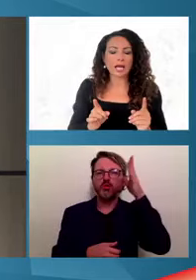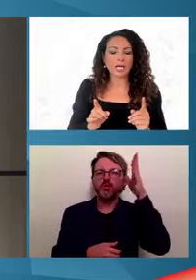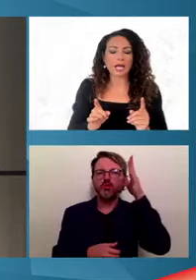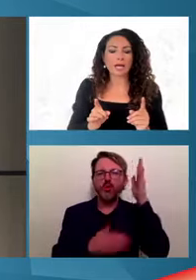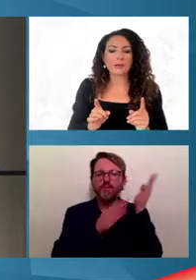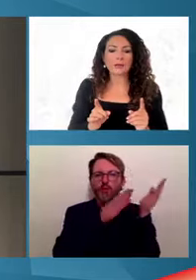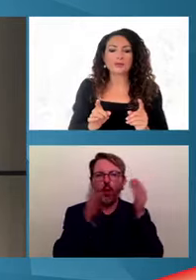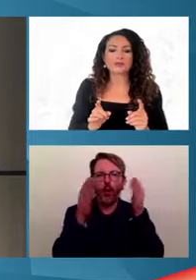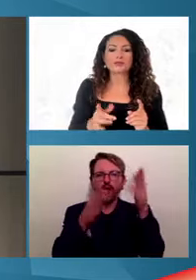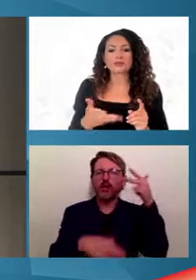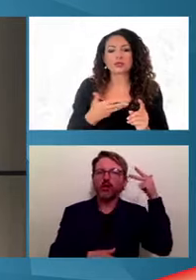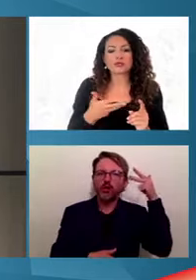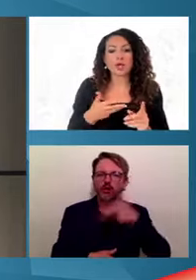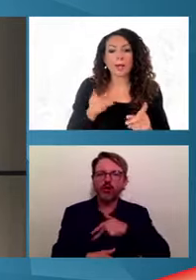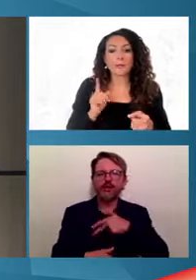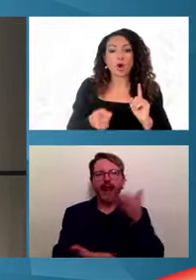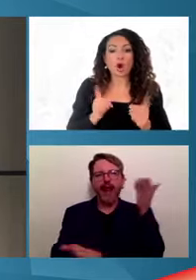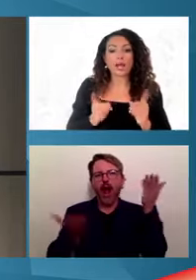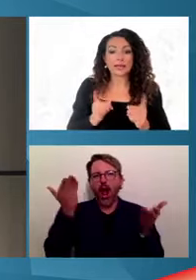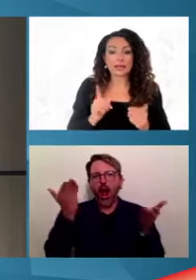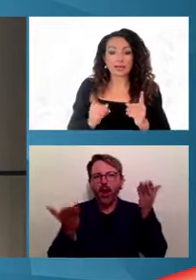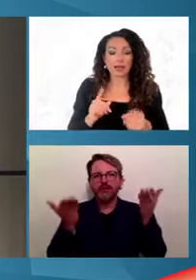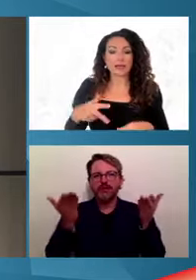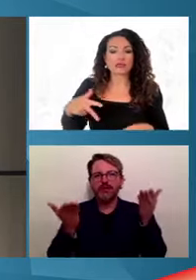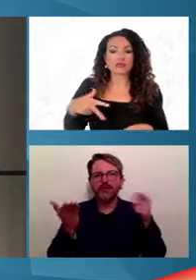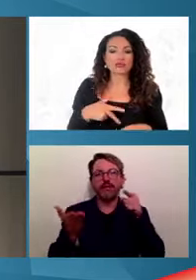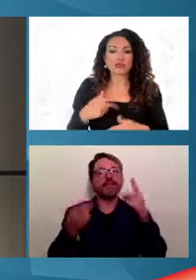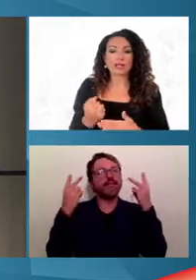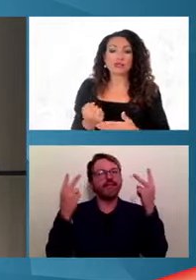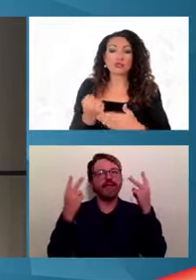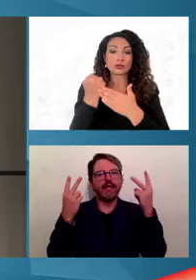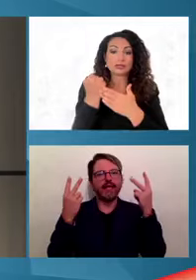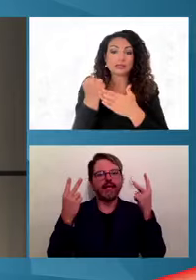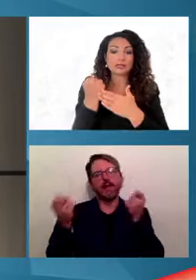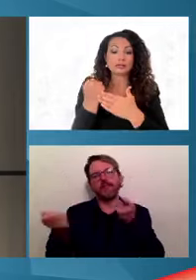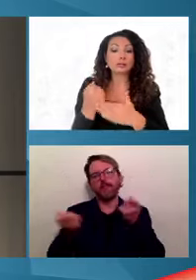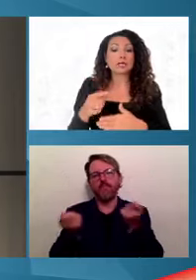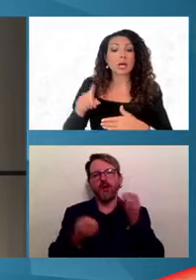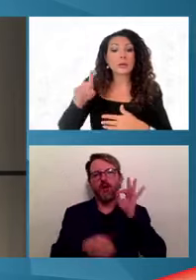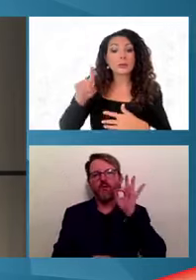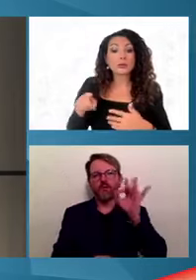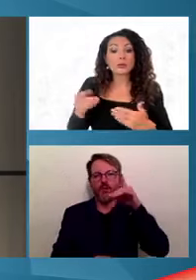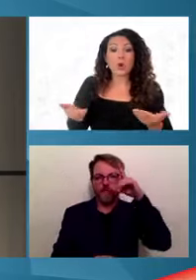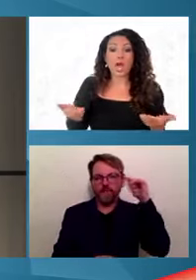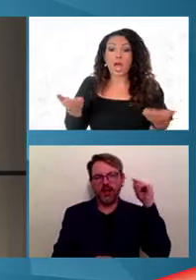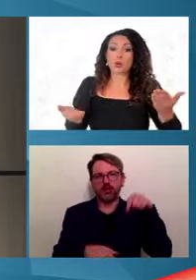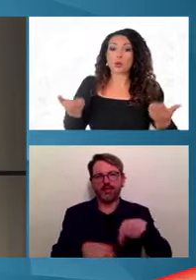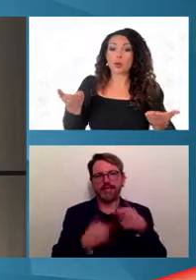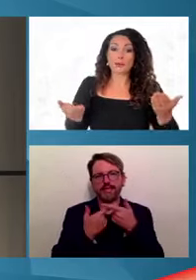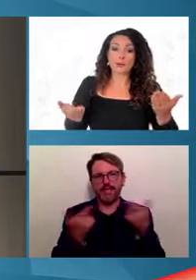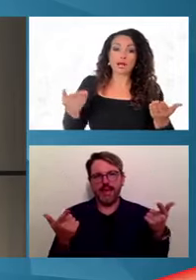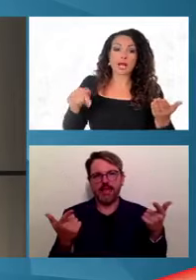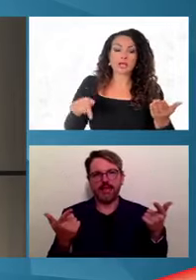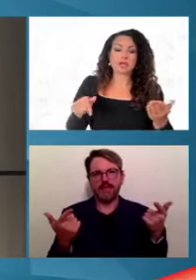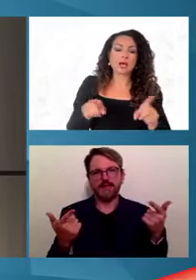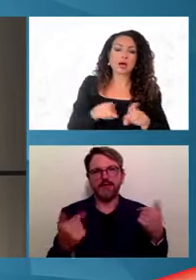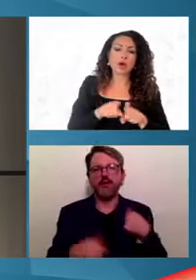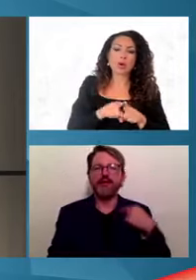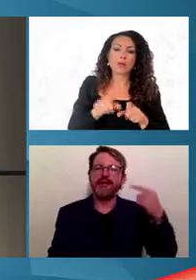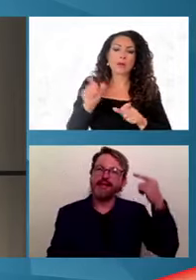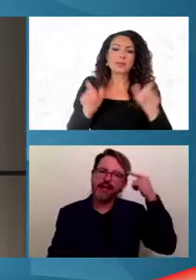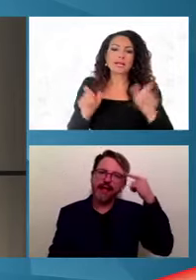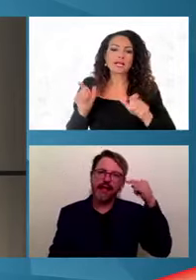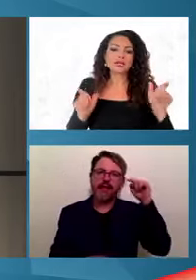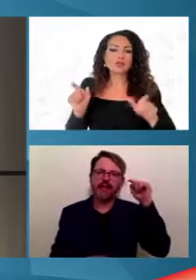sozial ausgewogene und das ist ganz wichtige Politik für die Menschen dieses Landes. Und ich denke, gerade in